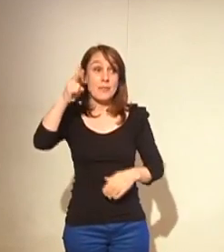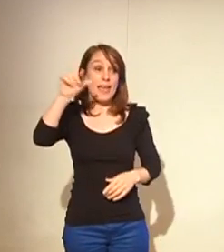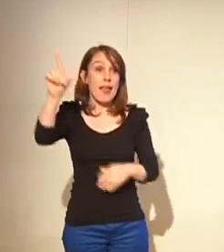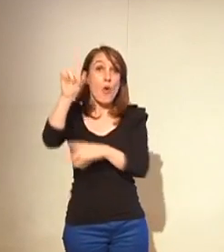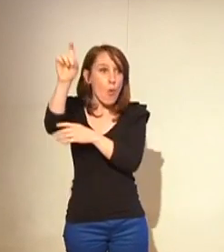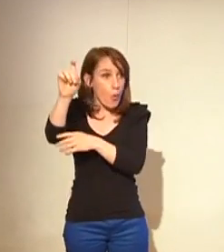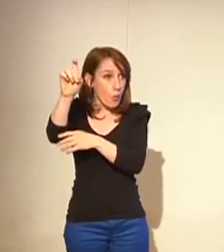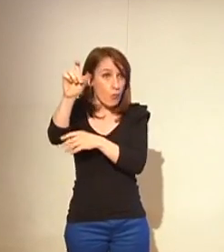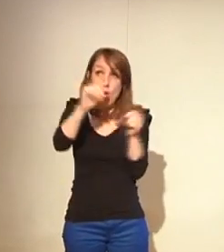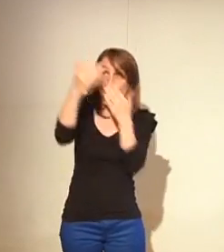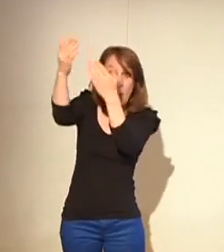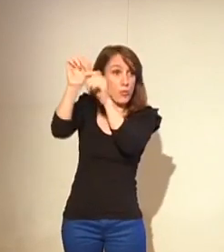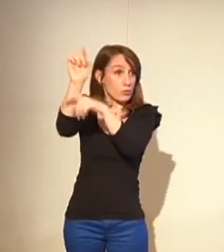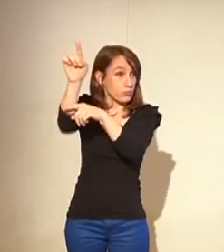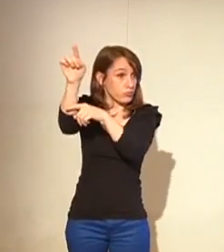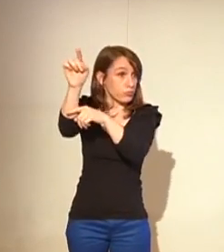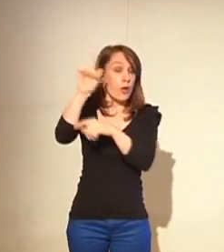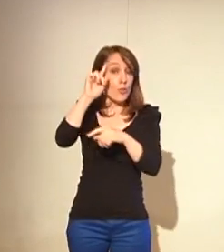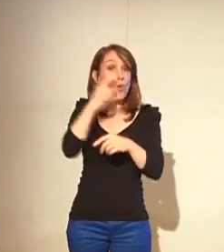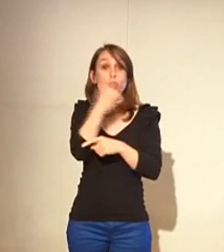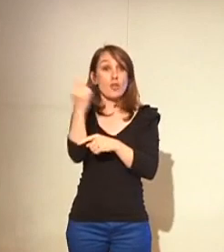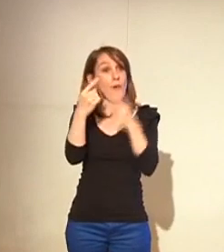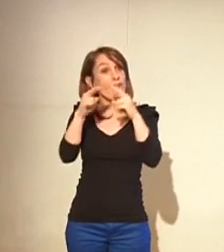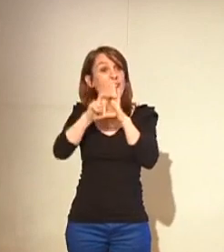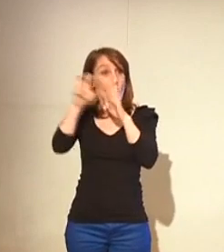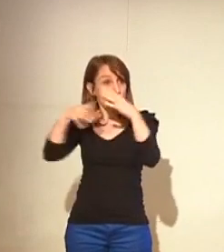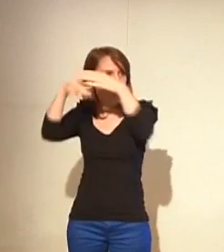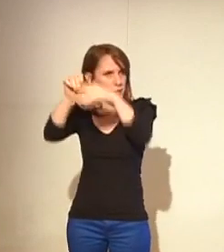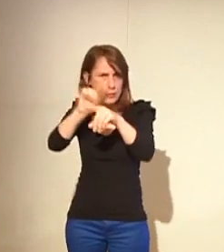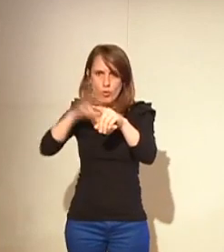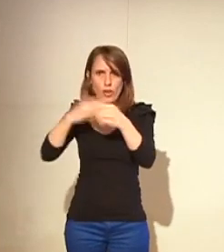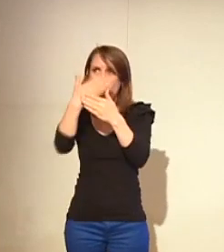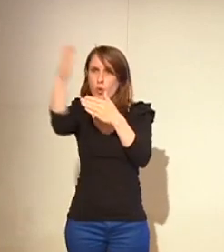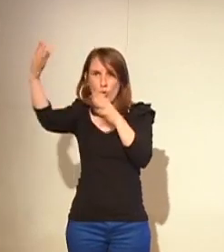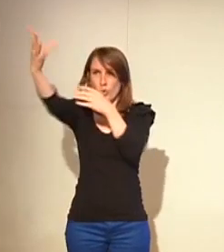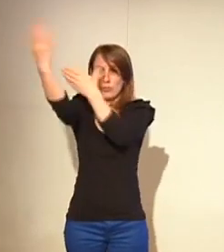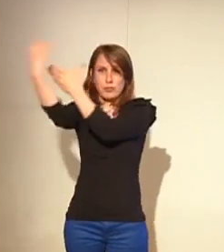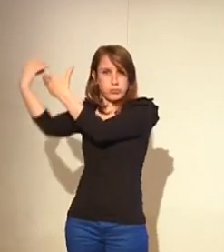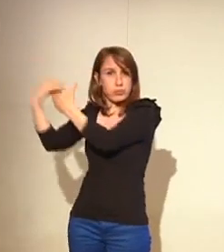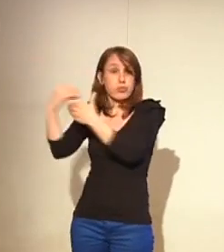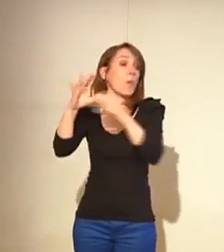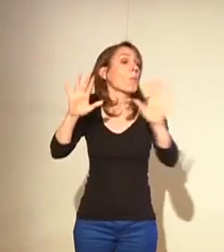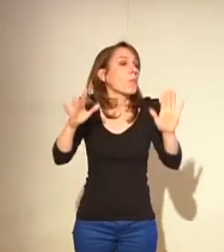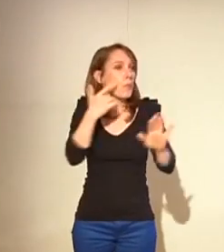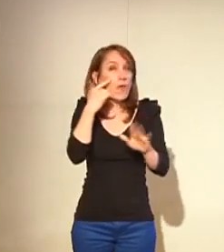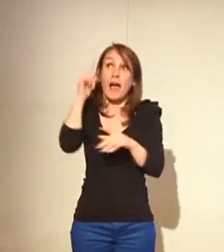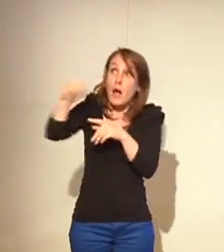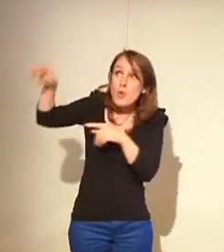bien d'autres pas que la ville de grenoable dans la SP donc voilà on verra ce que dira